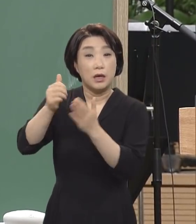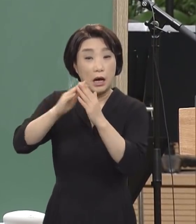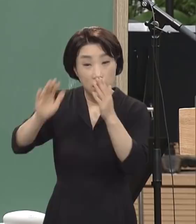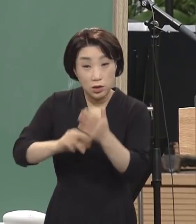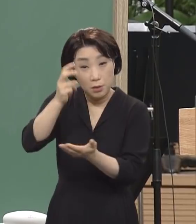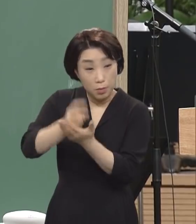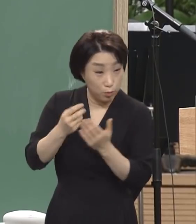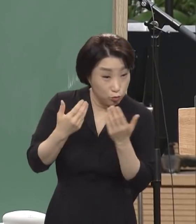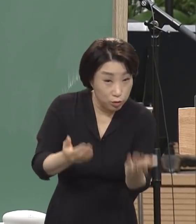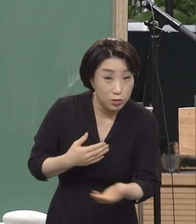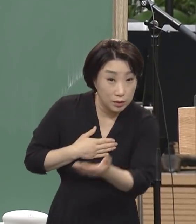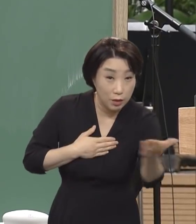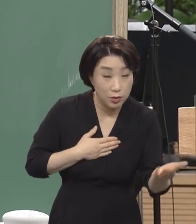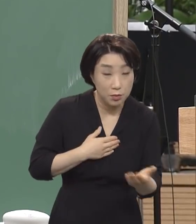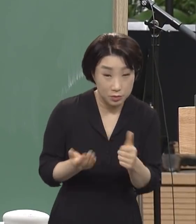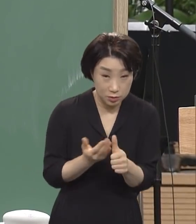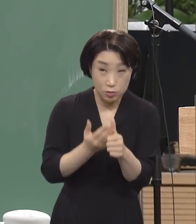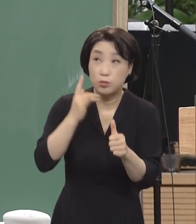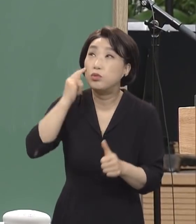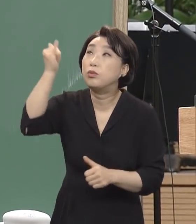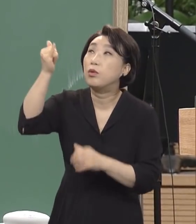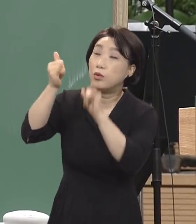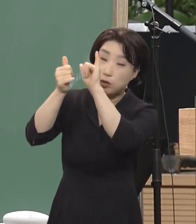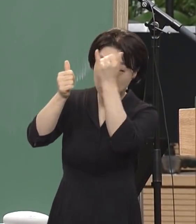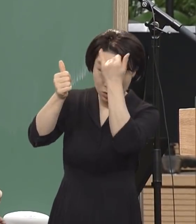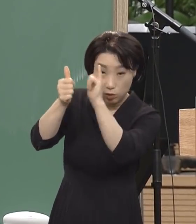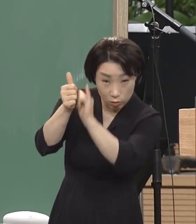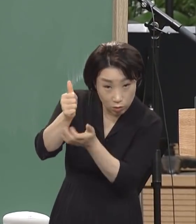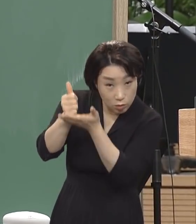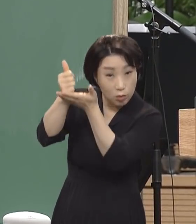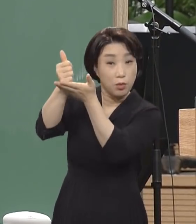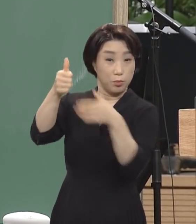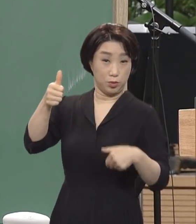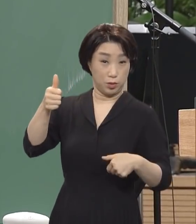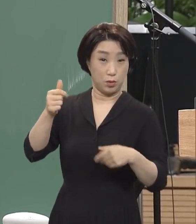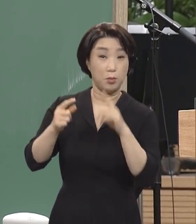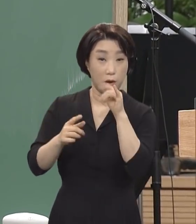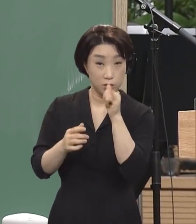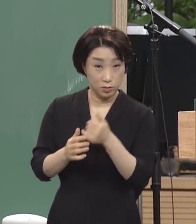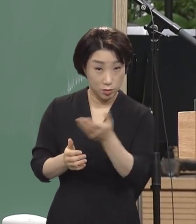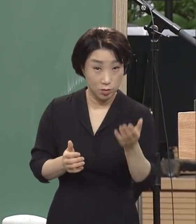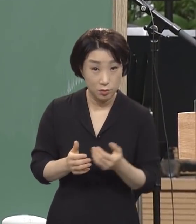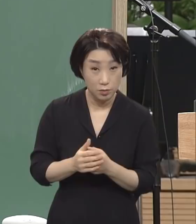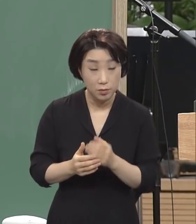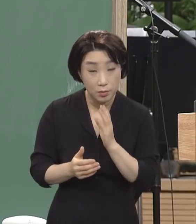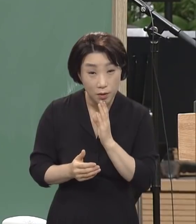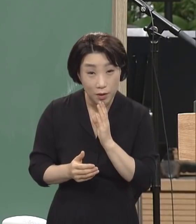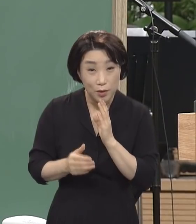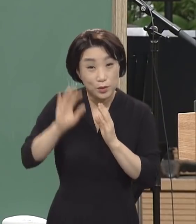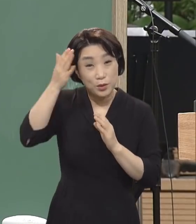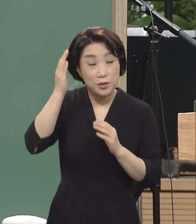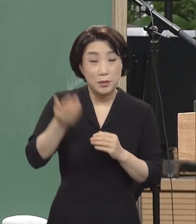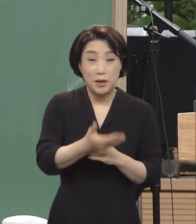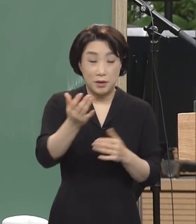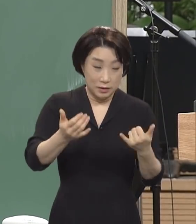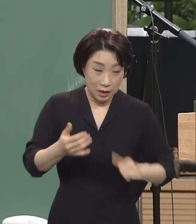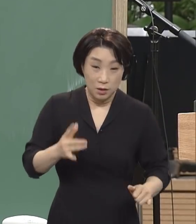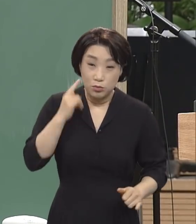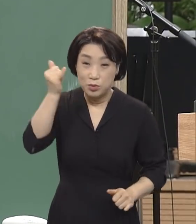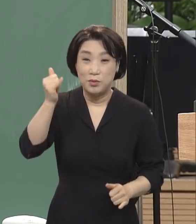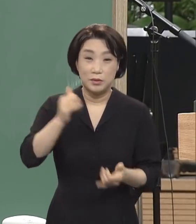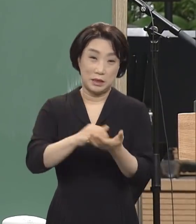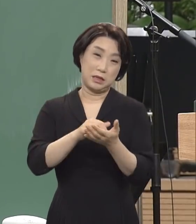너를 키워준 부모에게 효도하라는 거예요. 효도. 요새 자식과 부모